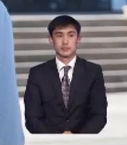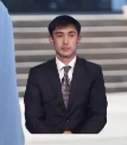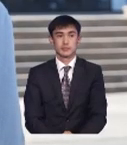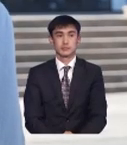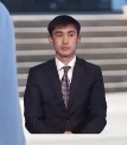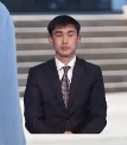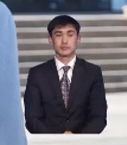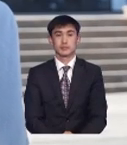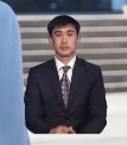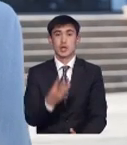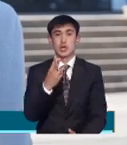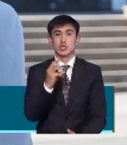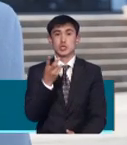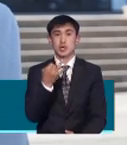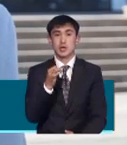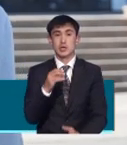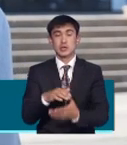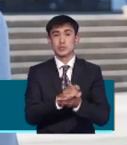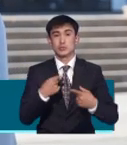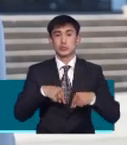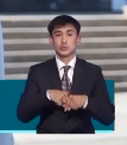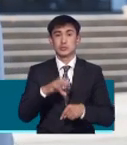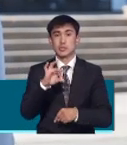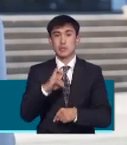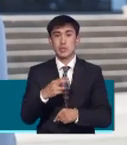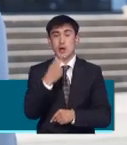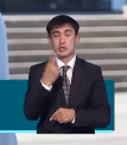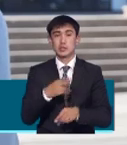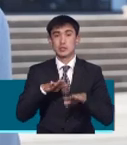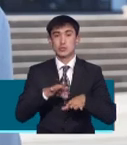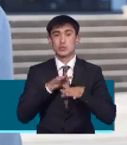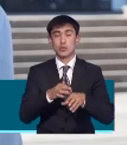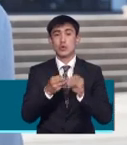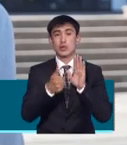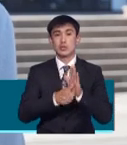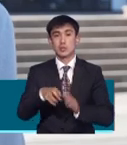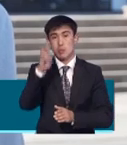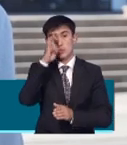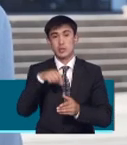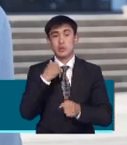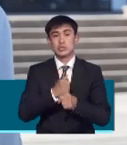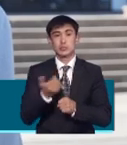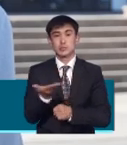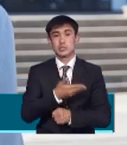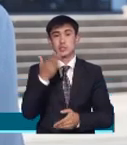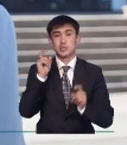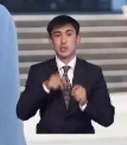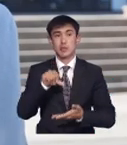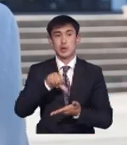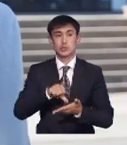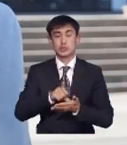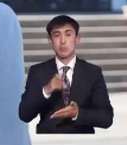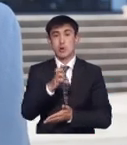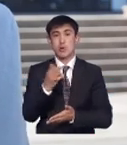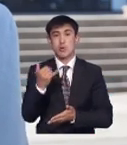Шанхай ынтымақтастық ұйымының саммитінің біздің Астана төрінде өтуі және де 16 мемлекеттің басшыларының бізге келіп қатысуы, Біріккен ұлттар